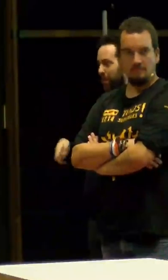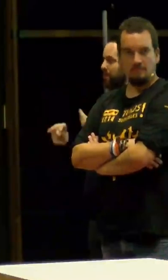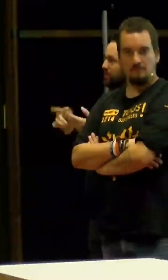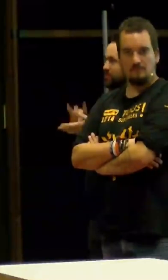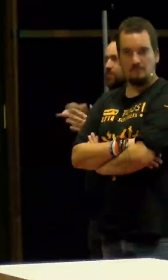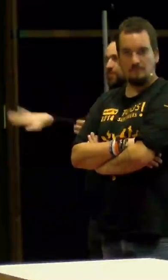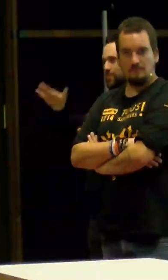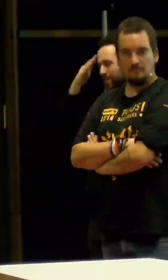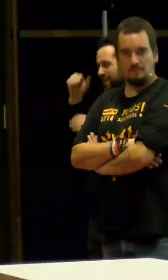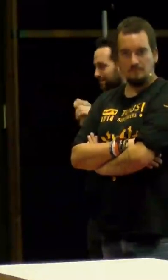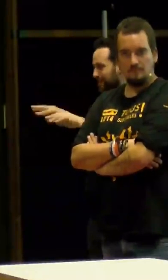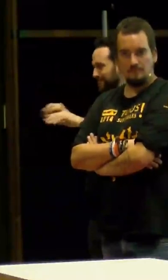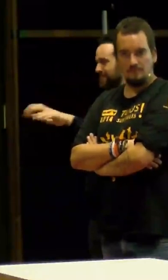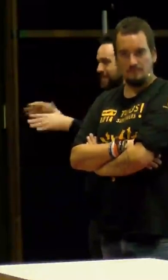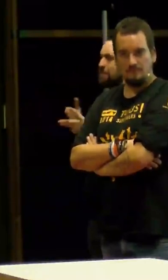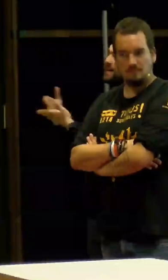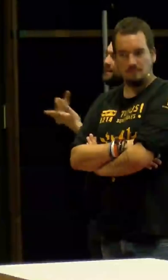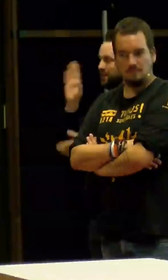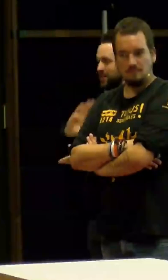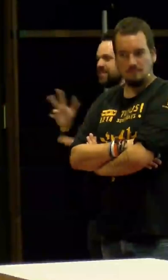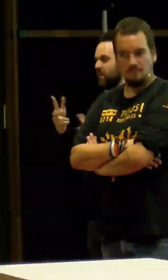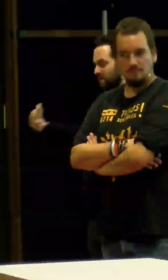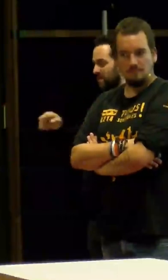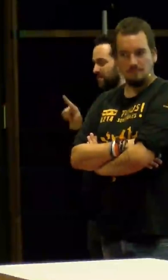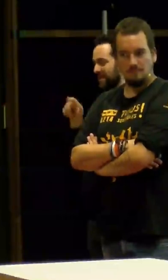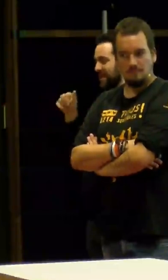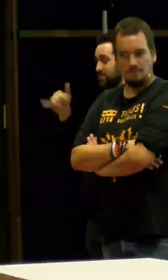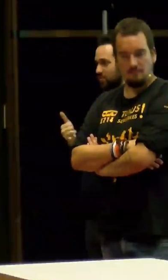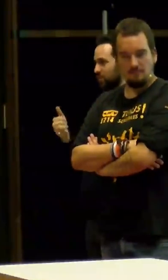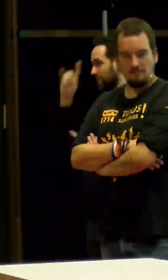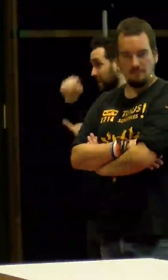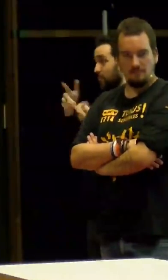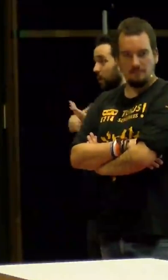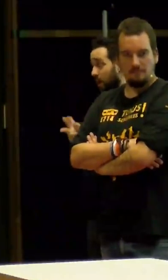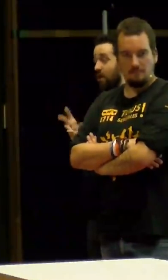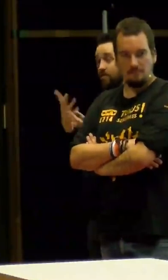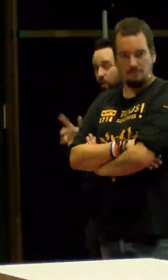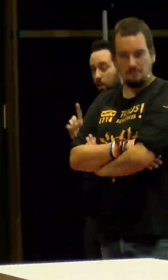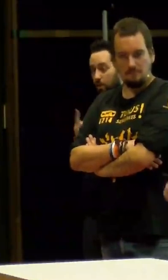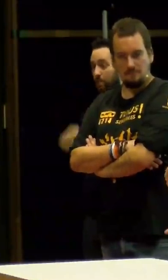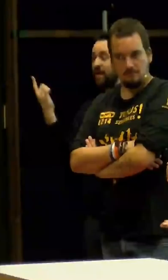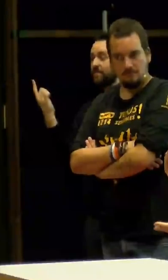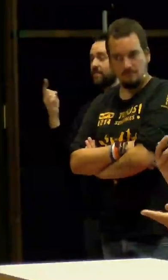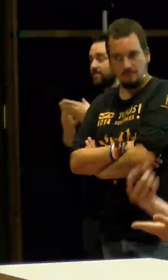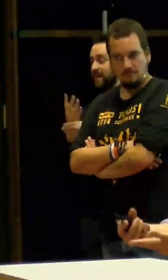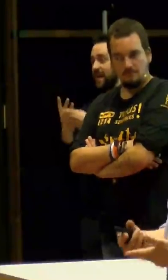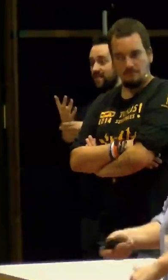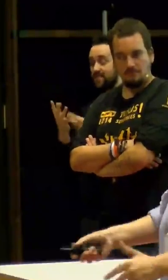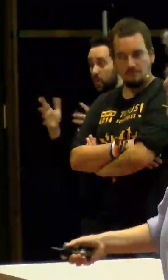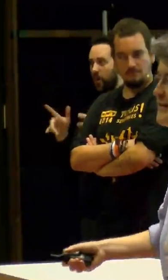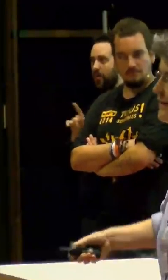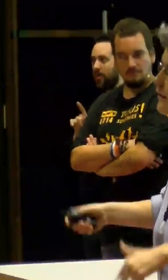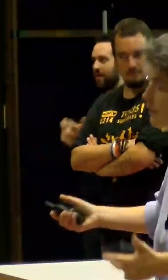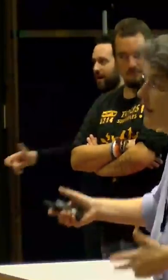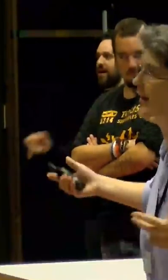jours d'accompagnement pour aller vers le véganisme, pour le découvrir, pour l'expérimenter. Ça donne